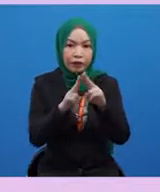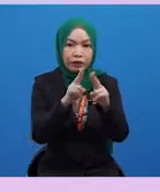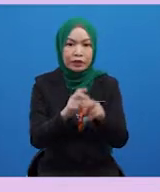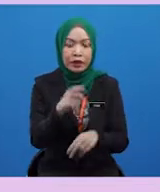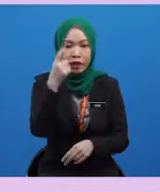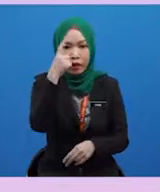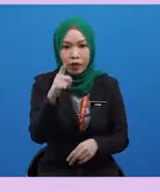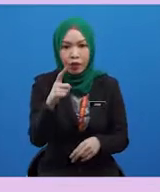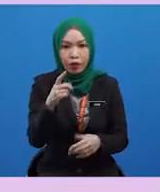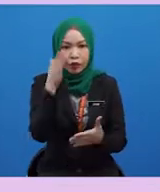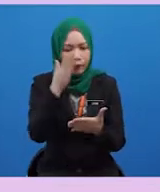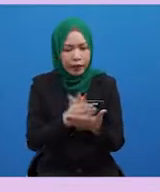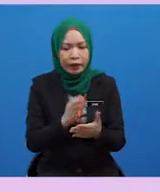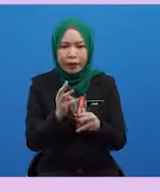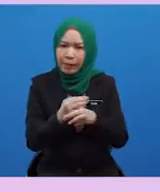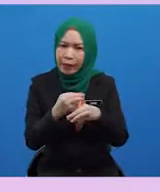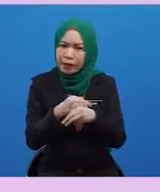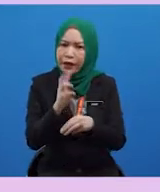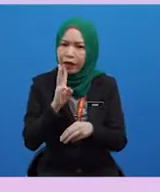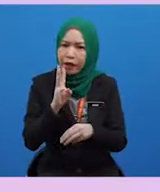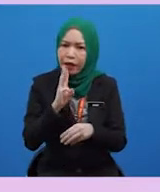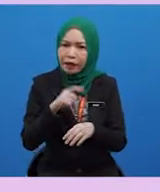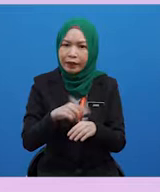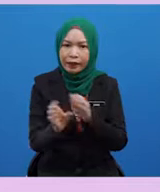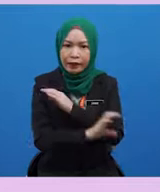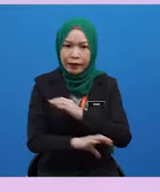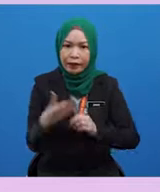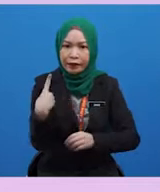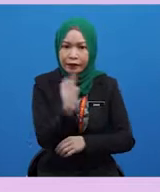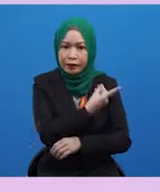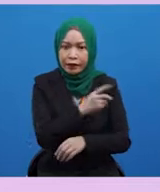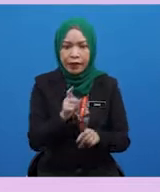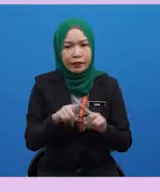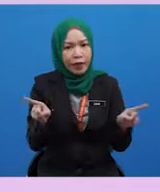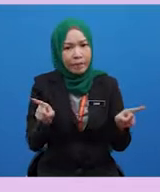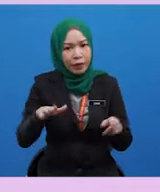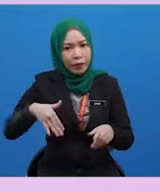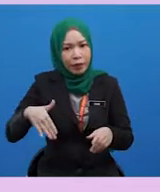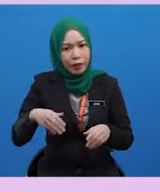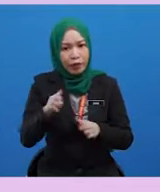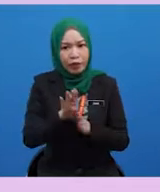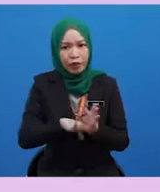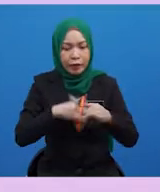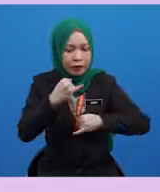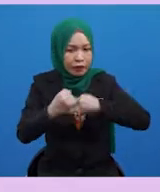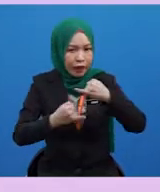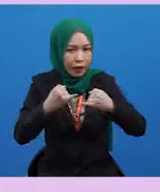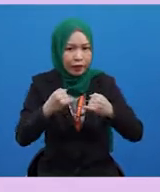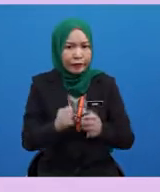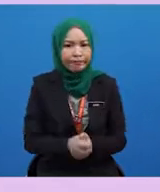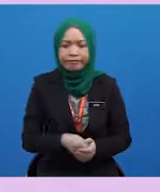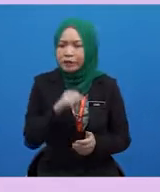kita, tetapi masih belum berjaya. Jelas sekali, masalah ini bukan mudah